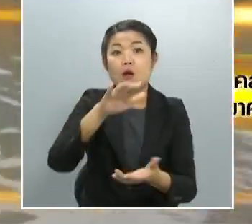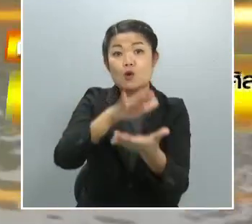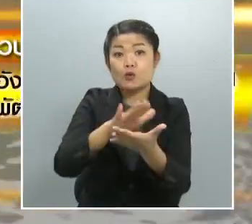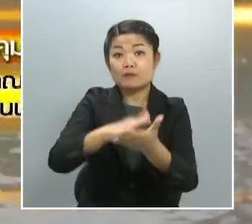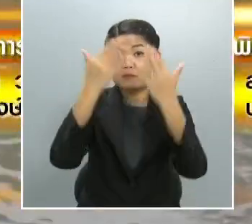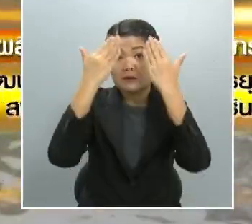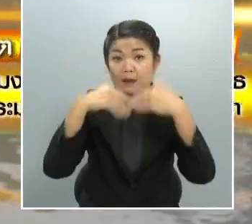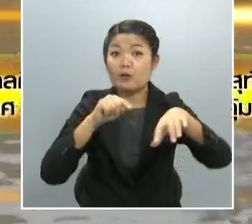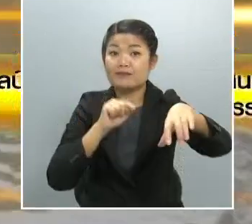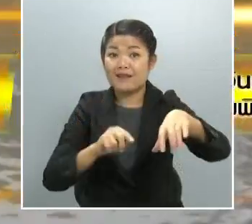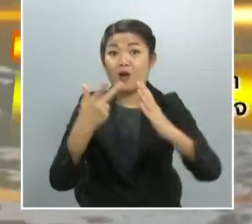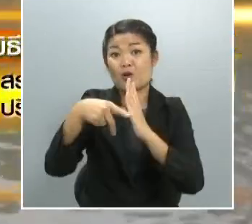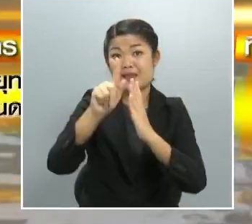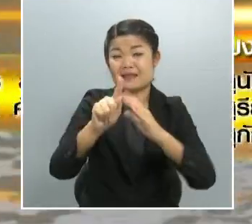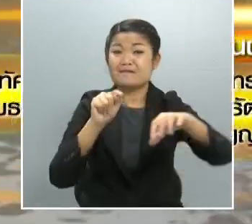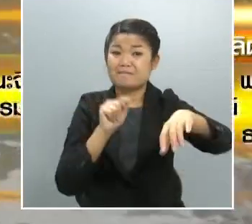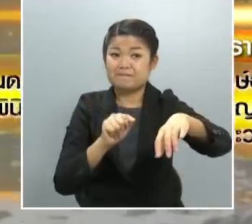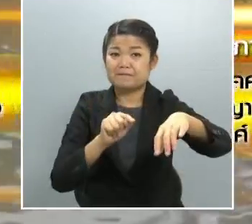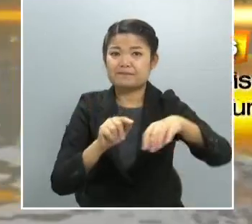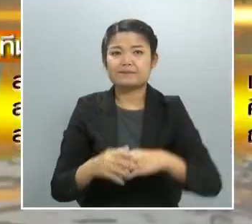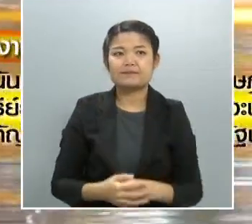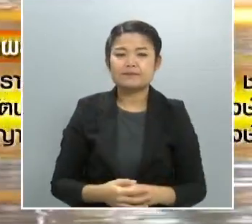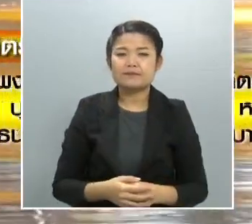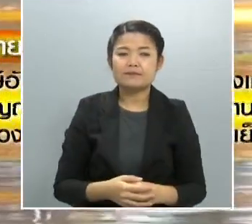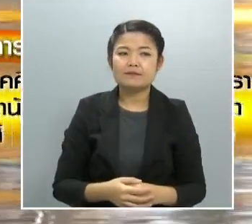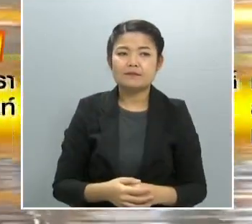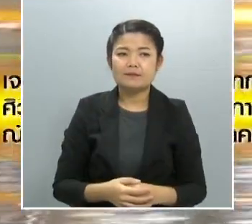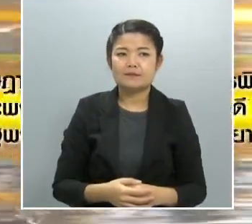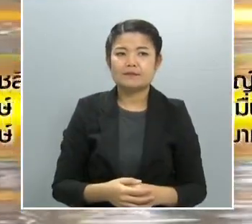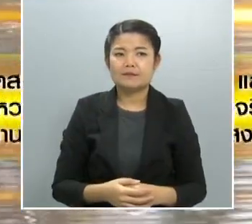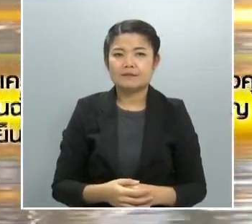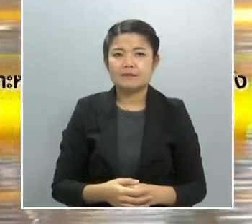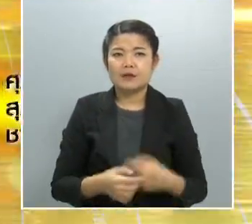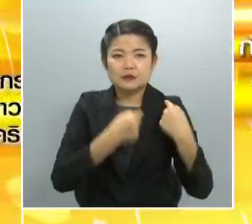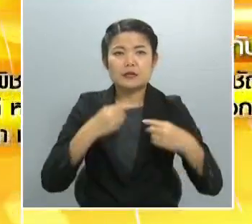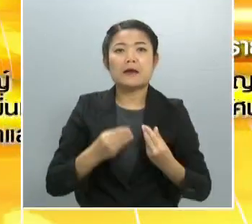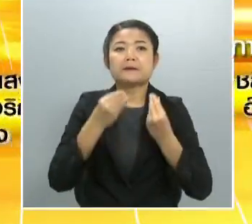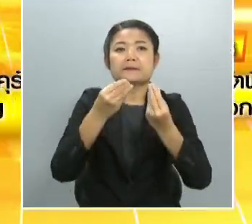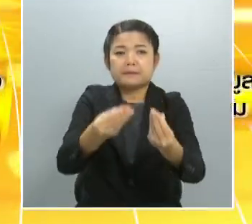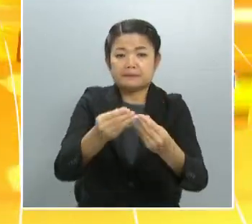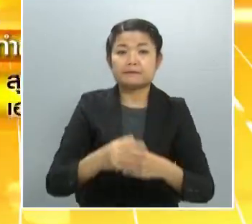าบอดขอนแก่นที่บ้านคำไฮตำบลบ้านเป็ดอะค่ะ เป็นกำลังใจให้นะครับที่นี่อีกแล้วอะ